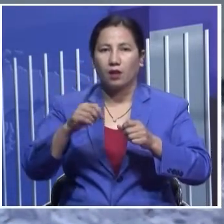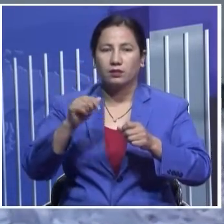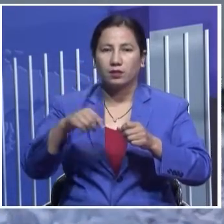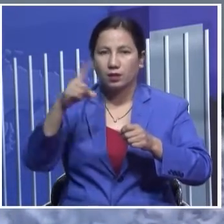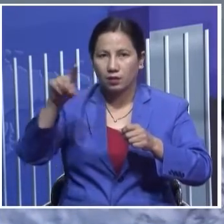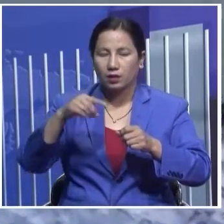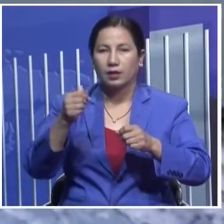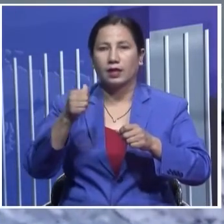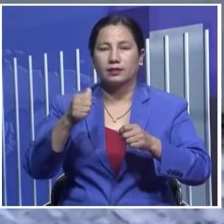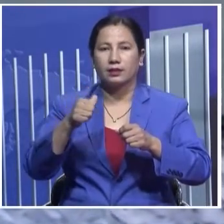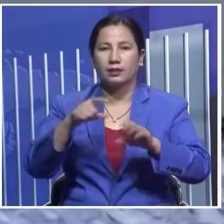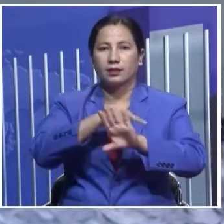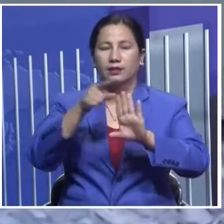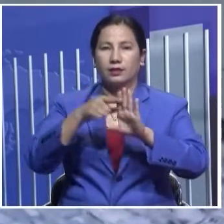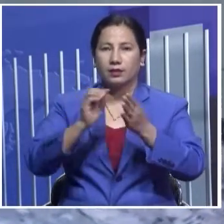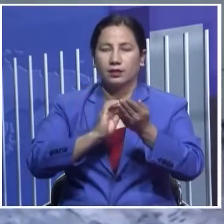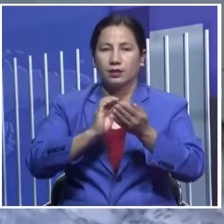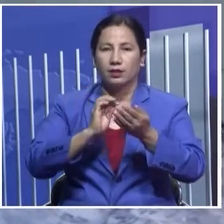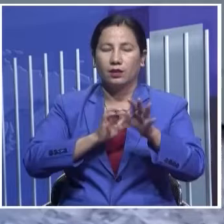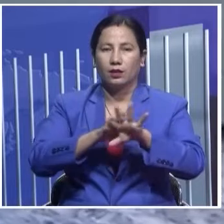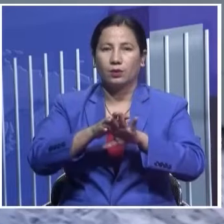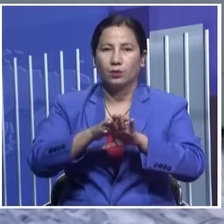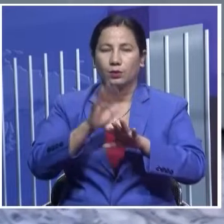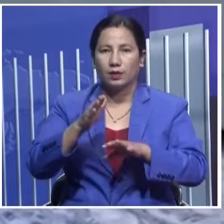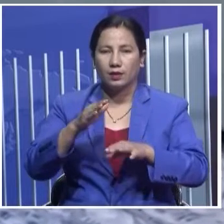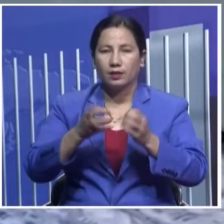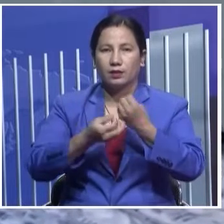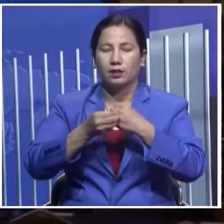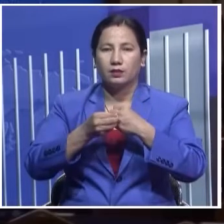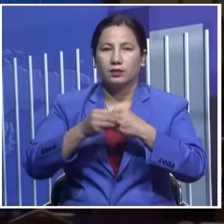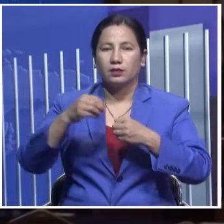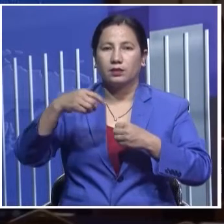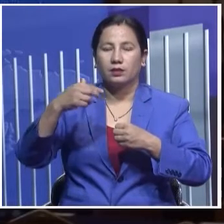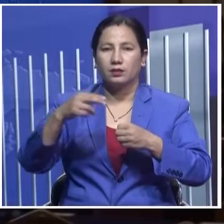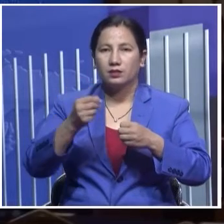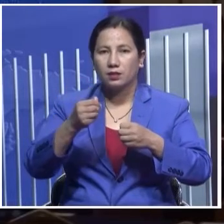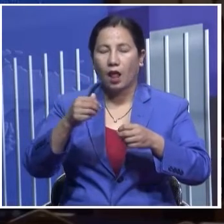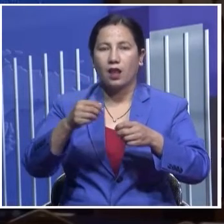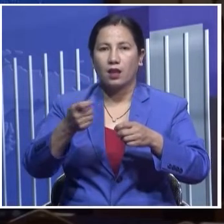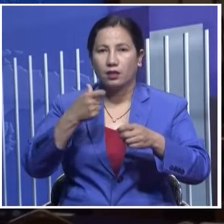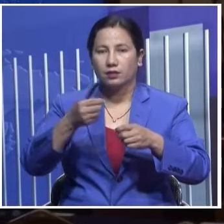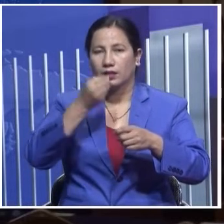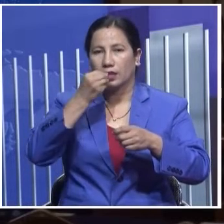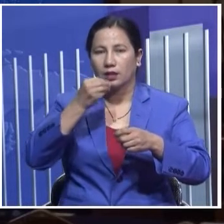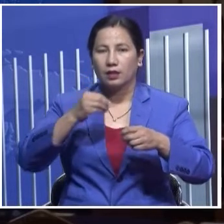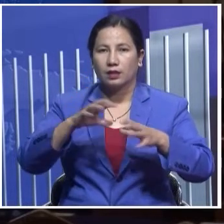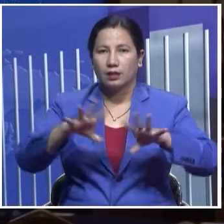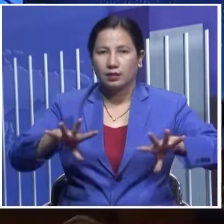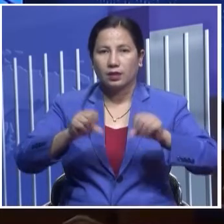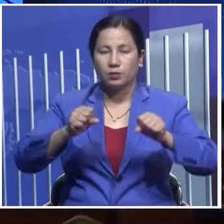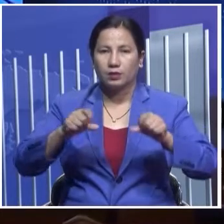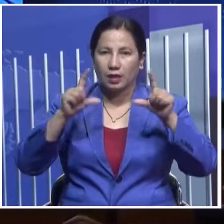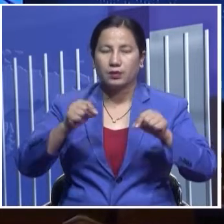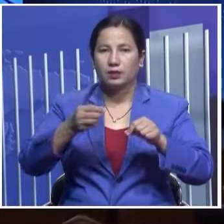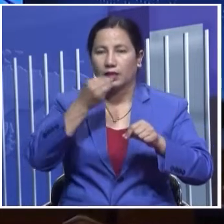गलत आर्थिक नीतिहरूले देशले पर्याप्त इन्धन किन्न नसक्ने र खाद्यान्न एवं अन्य आधारभूत आवश्यकताहरू जस्तै